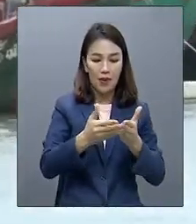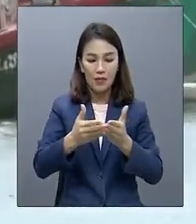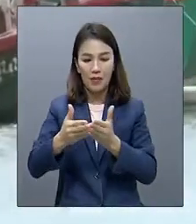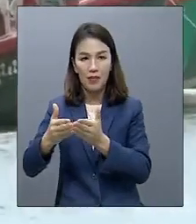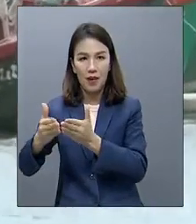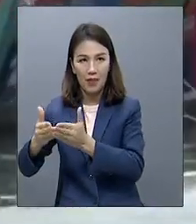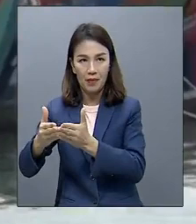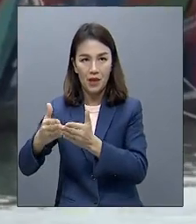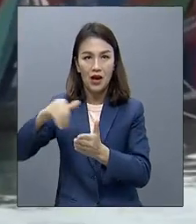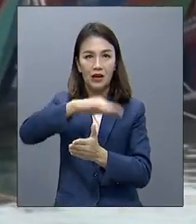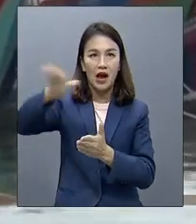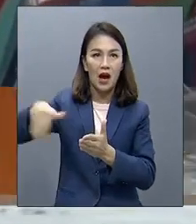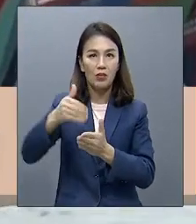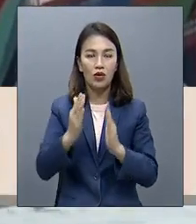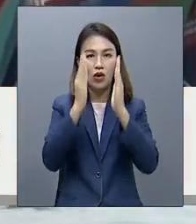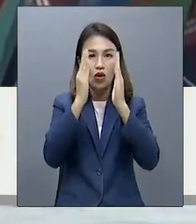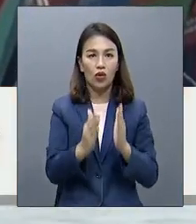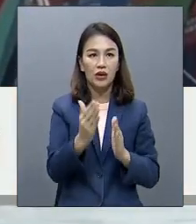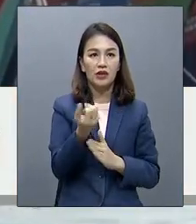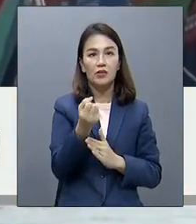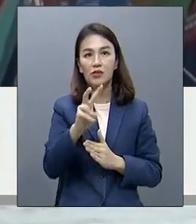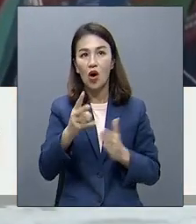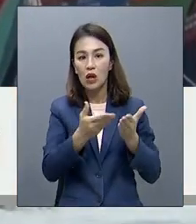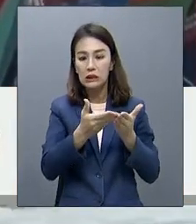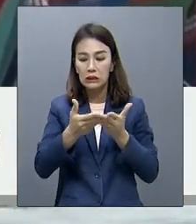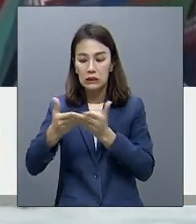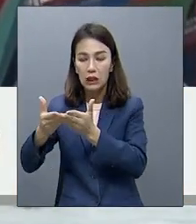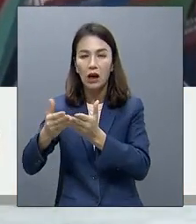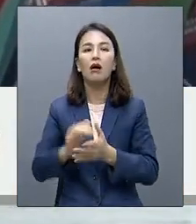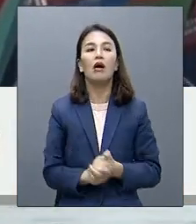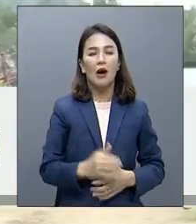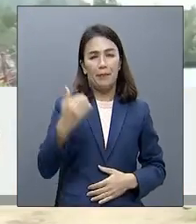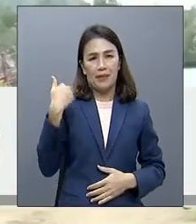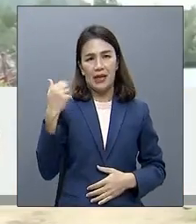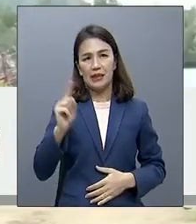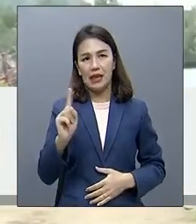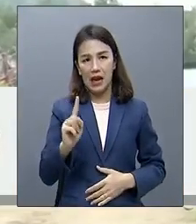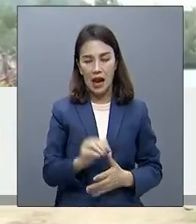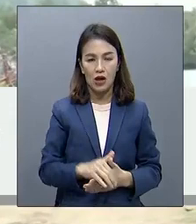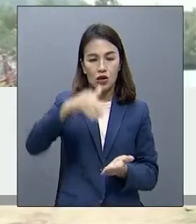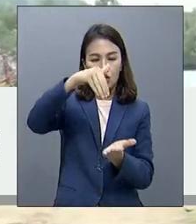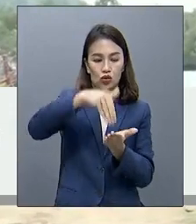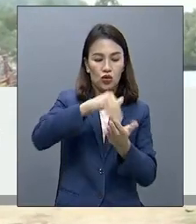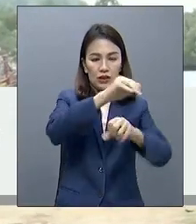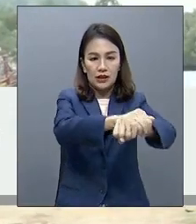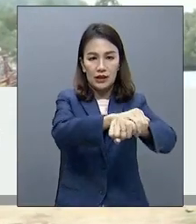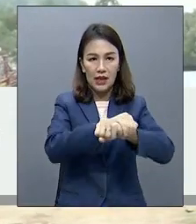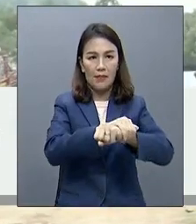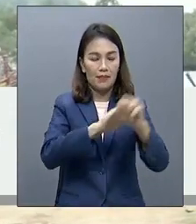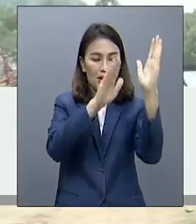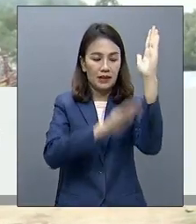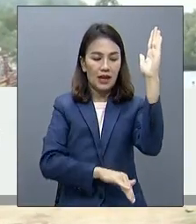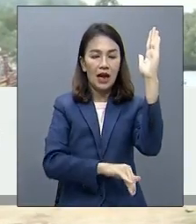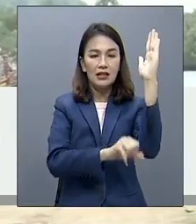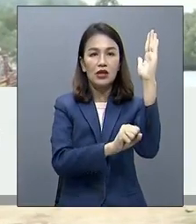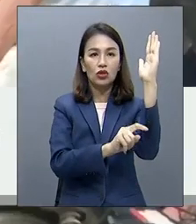พร้อมลูกเรือ12คนถูกเจ้าหน้าที่ศูนย์ป้องกันและปราบปรามประมงทะเลกระบี่และเจ้าหน้าที่ประมงเกาะหลีเป๊ะจังหวัดสตูลจับกุม